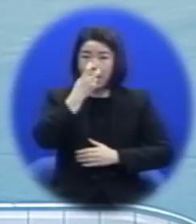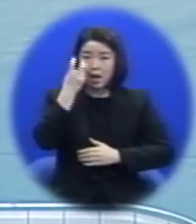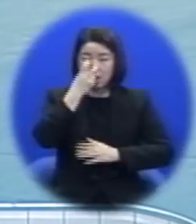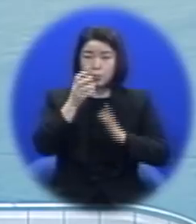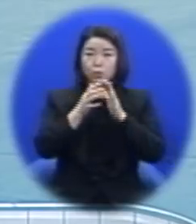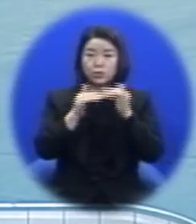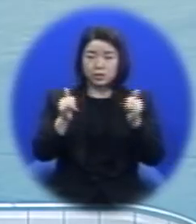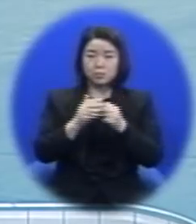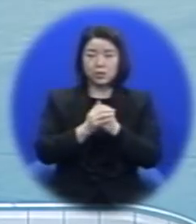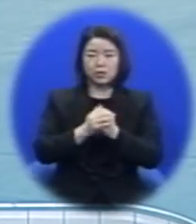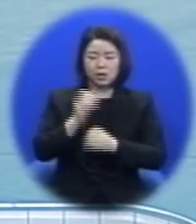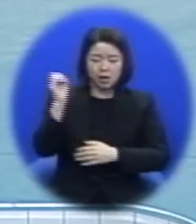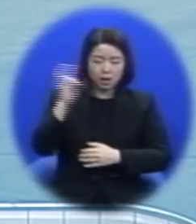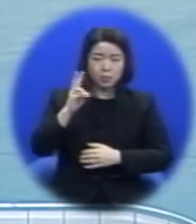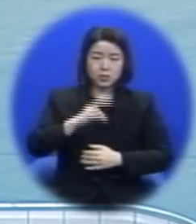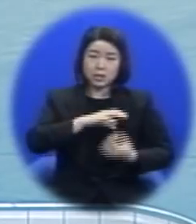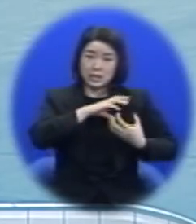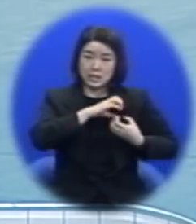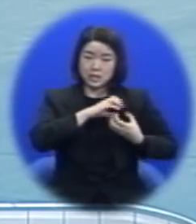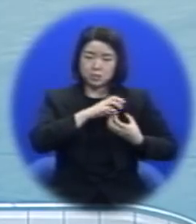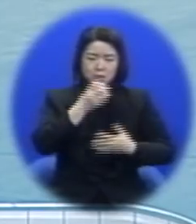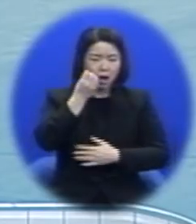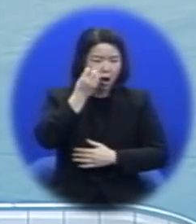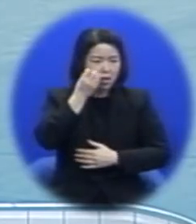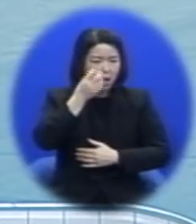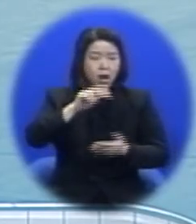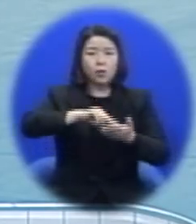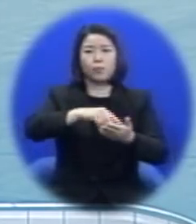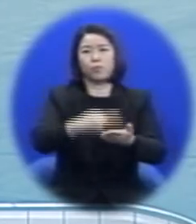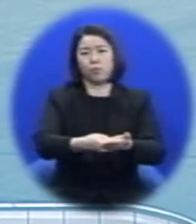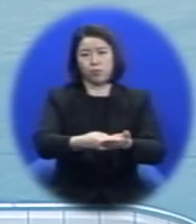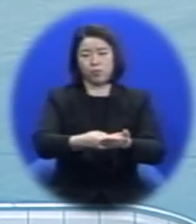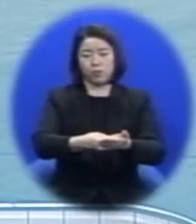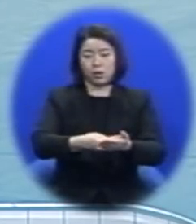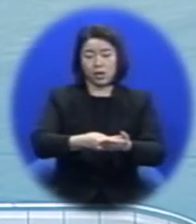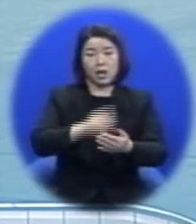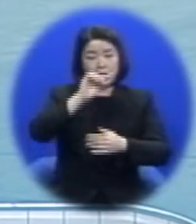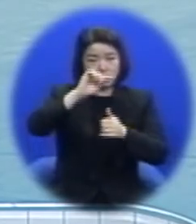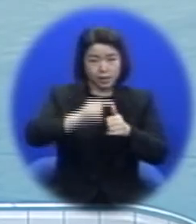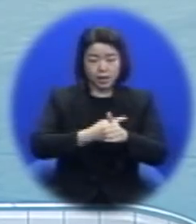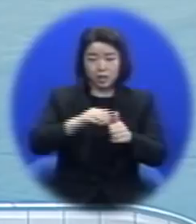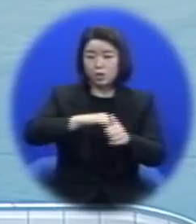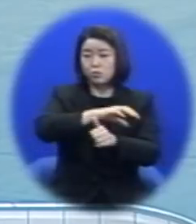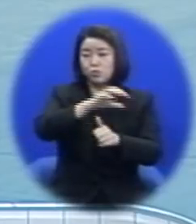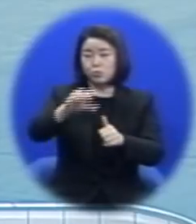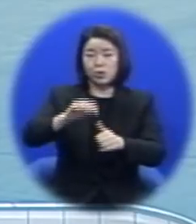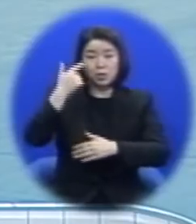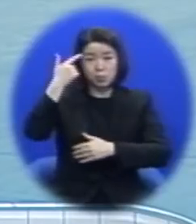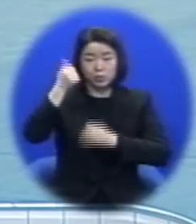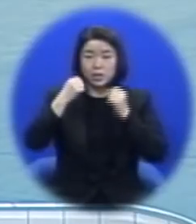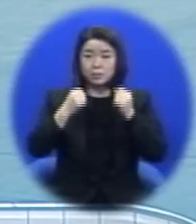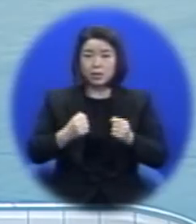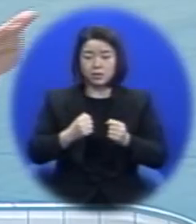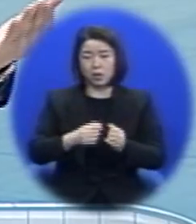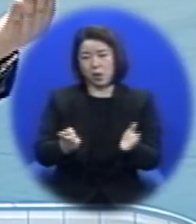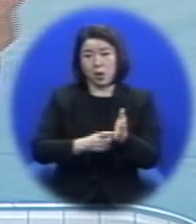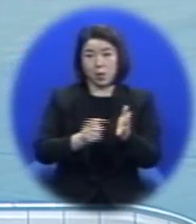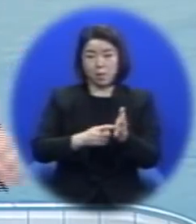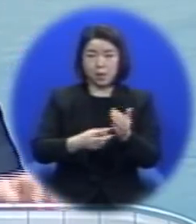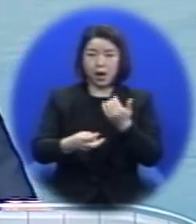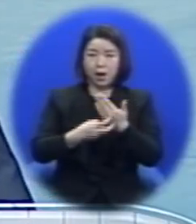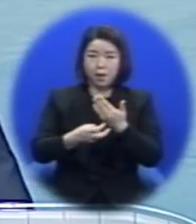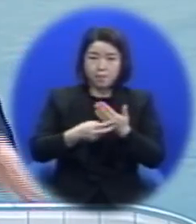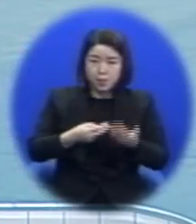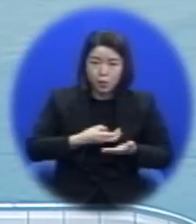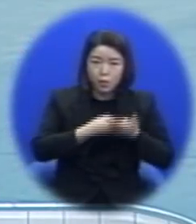갑자기 심장 이상으로 쓰러지셨어요. 다행히 주변에 있는 목사님들이 계셔서 급히